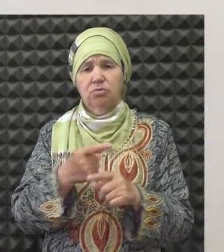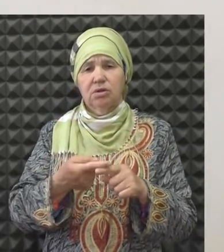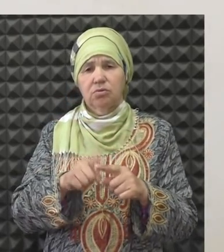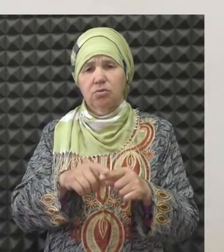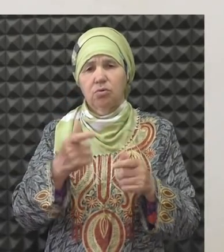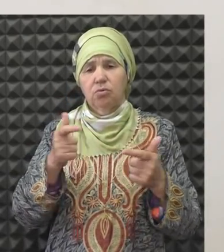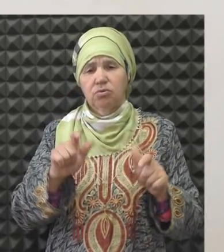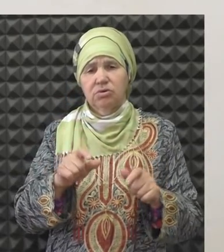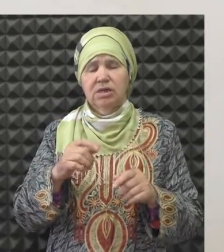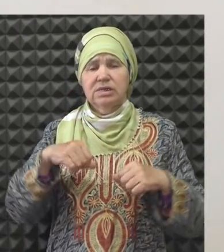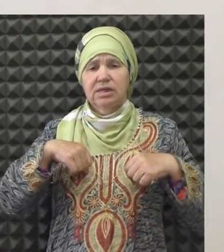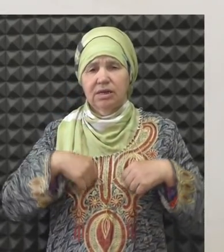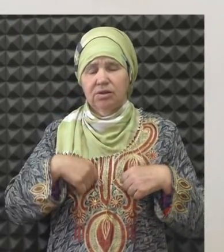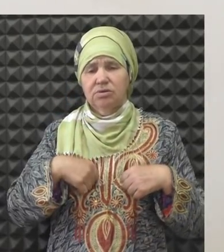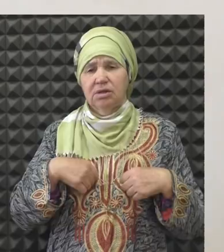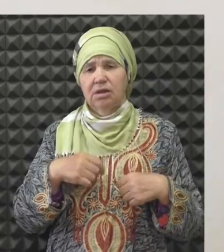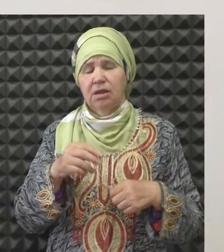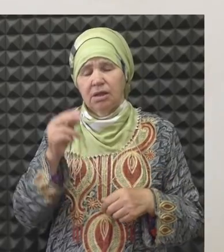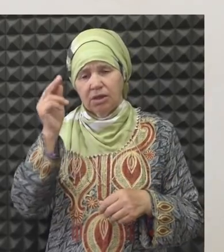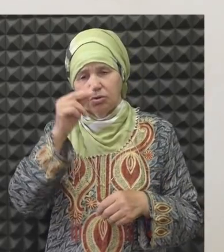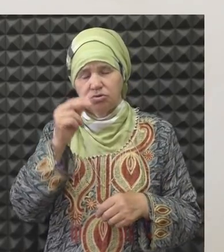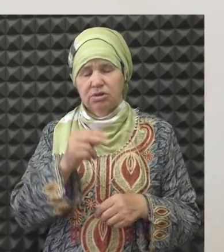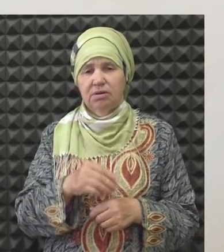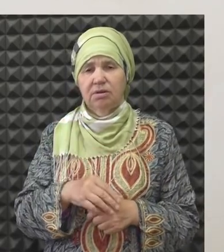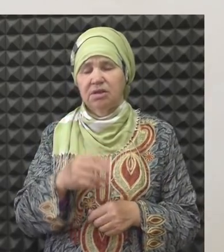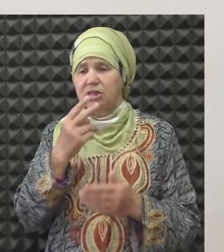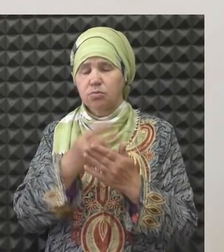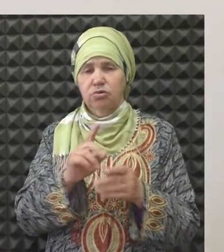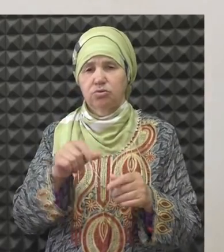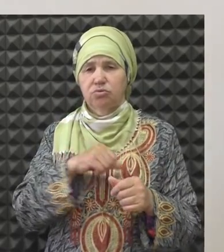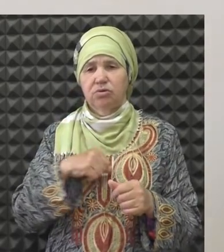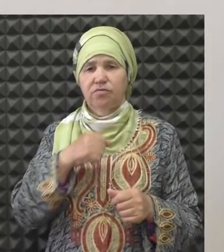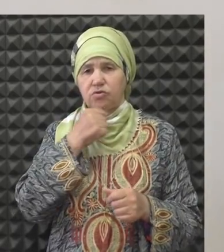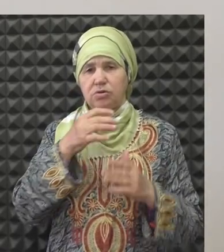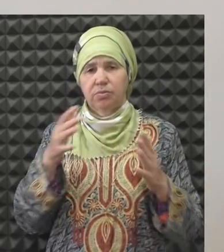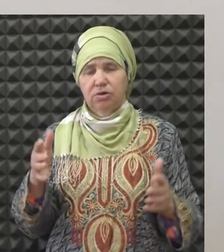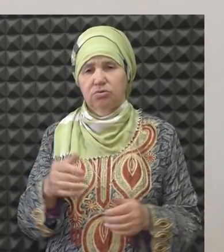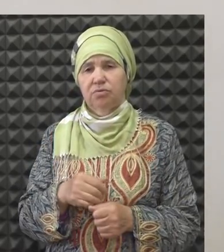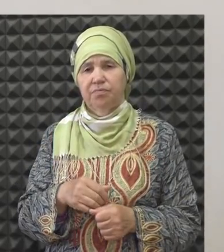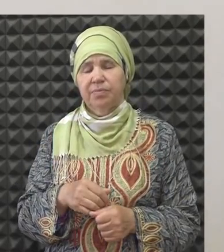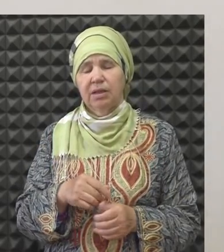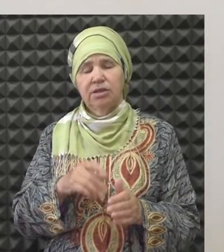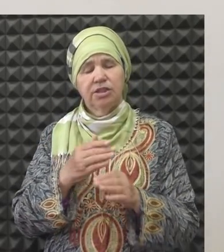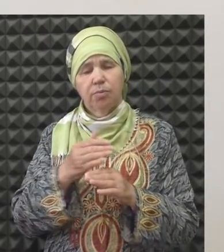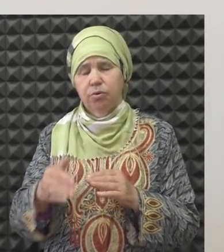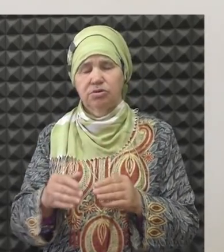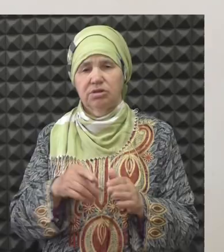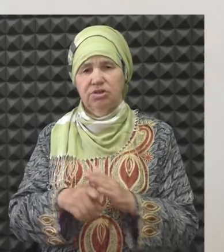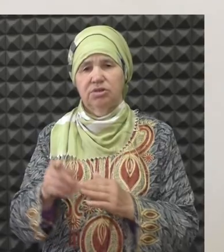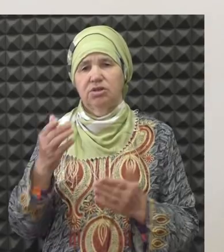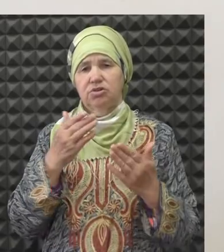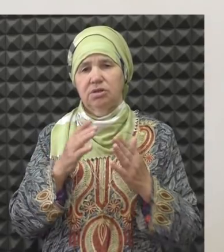года, которые вот стараются, даже улучшают свои старые учителя. Вот это я хотел обратить, что не поздно